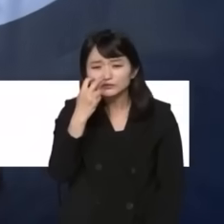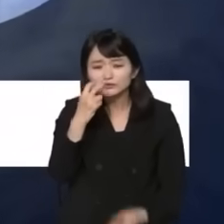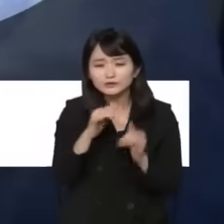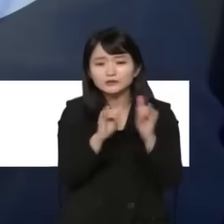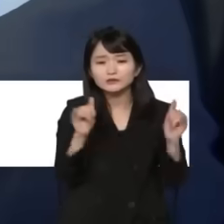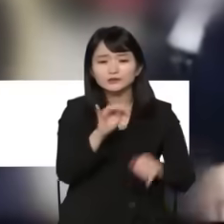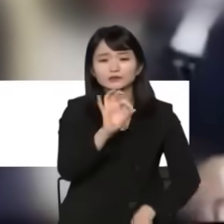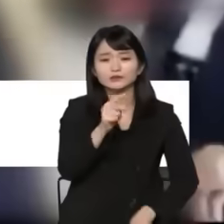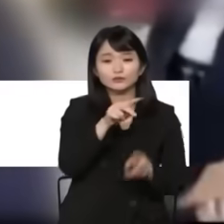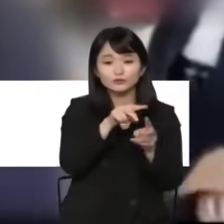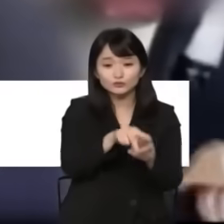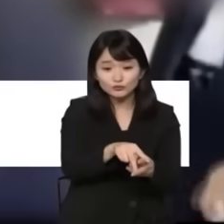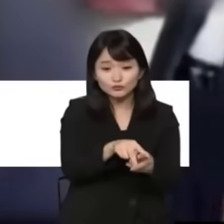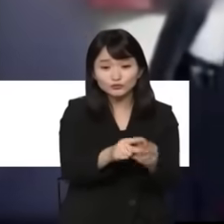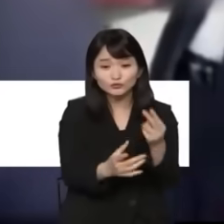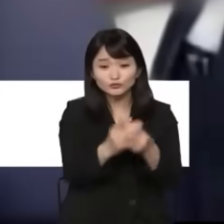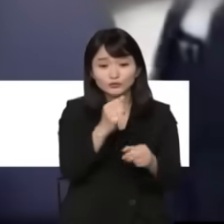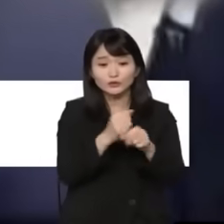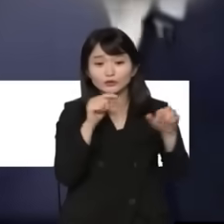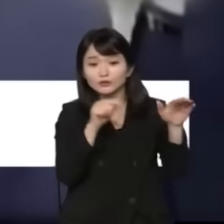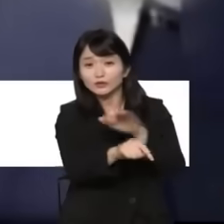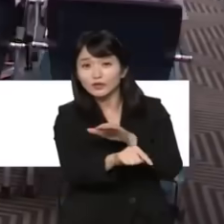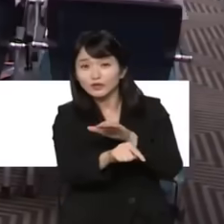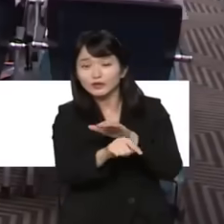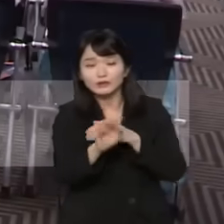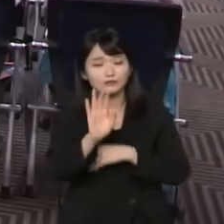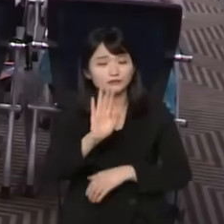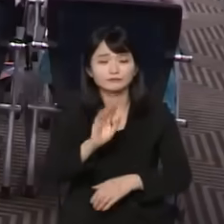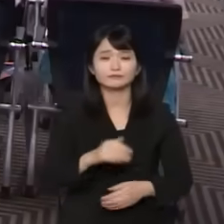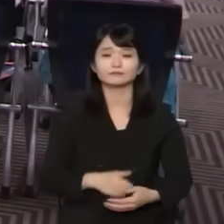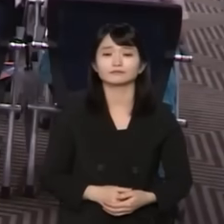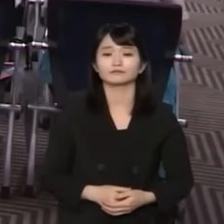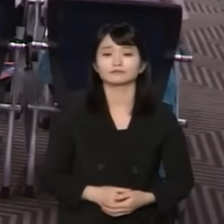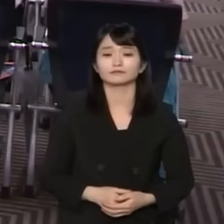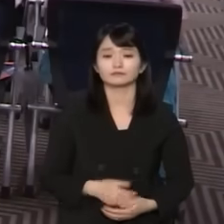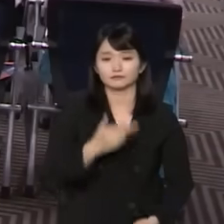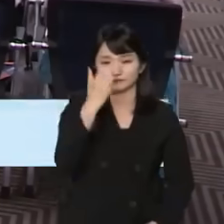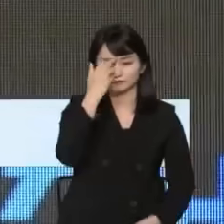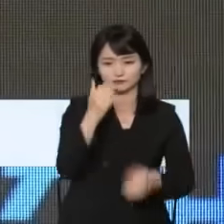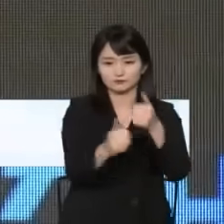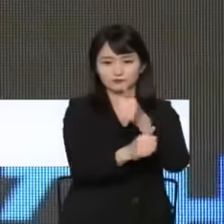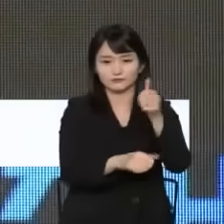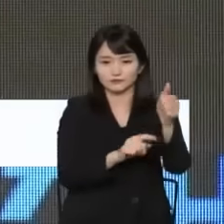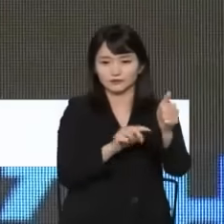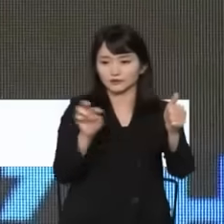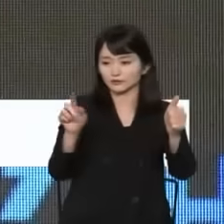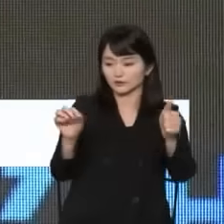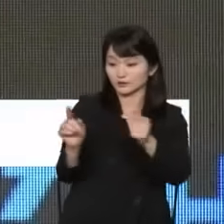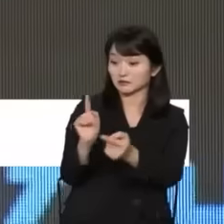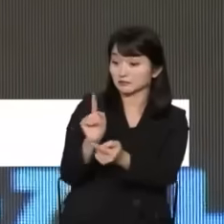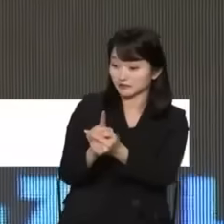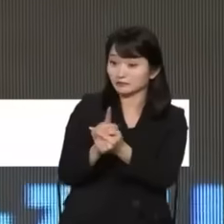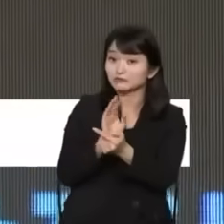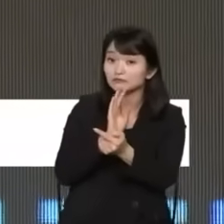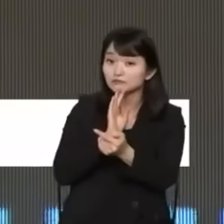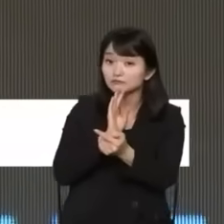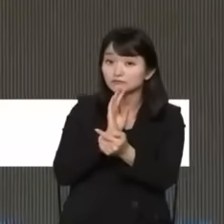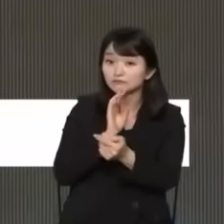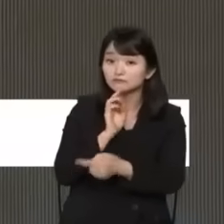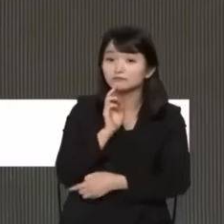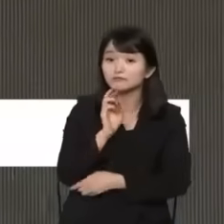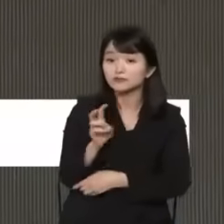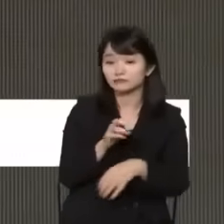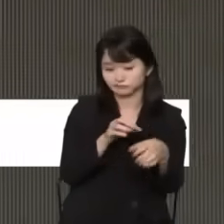안철수 단일화로 가요? 아니, 주방장이 배달 가는 거 봤어요? 최 전 위원장은 당시 명 씨를 만난 건 맞지만